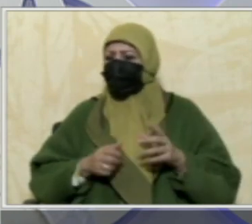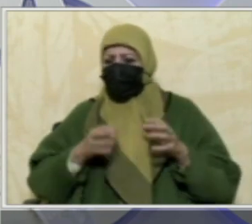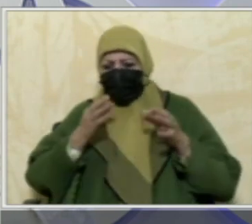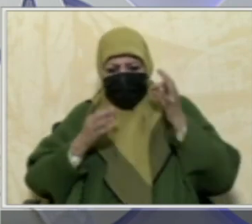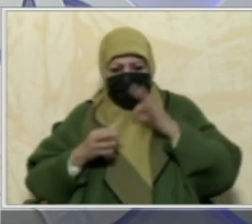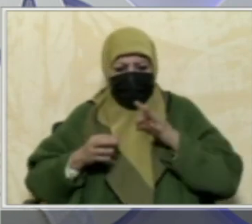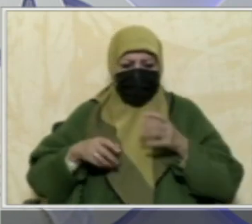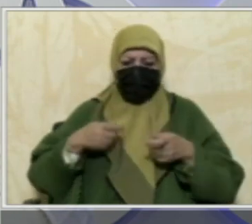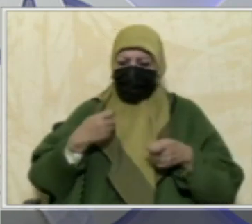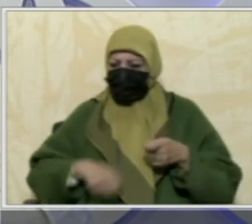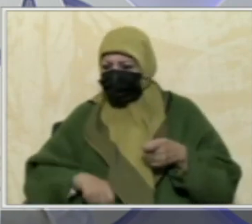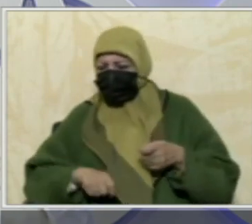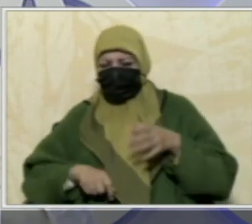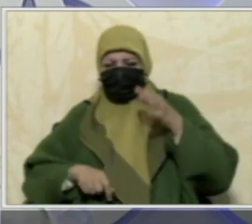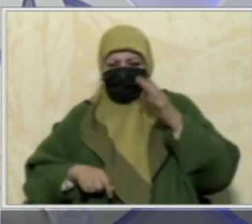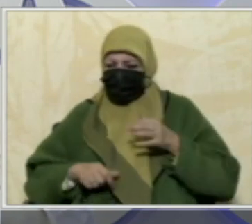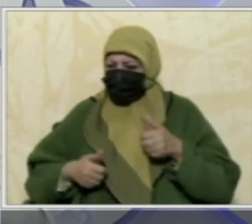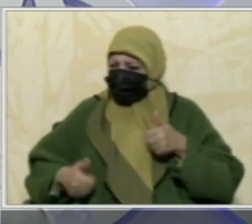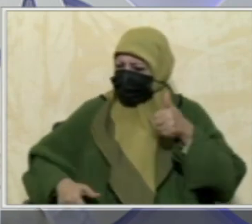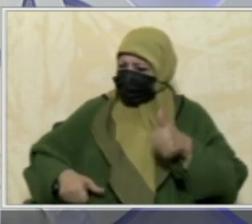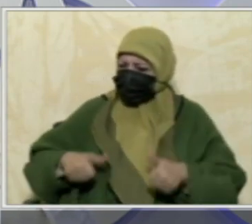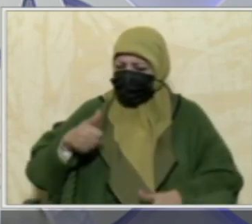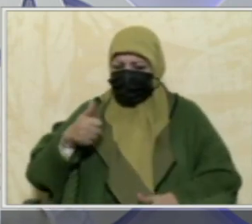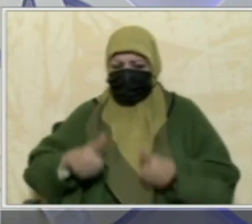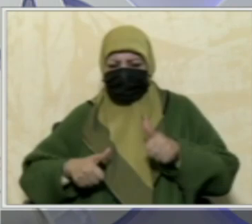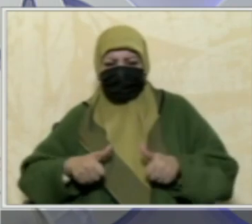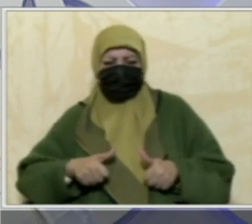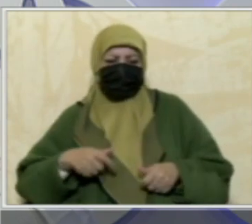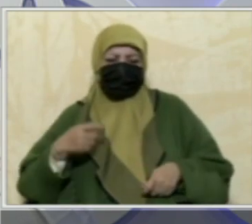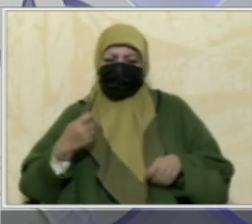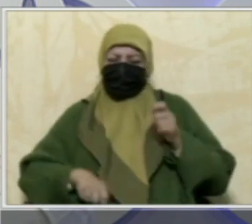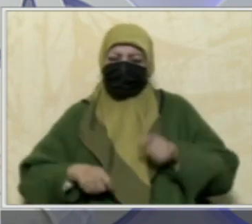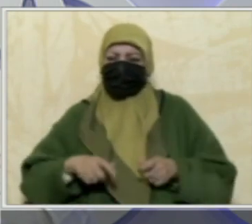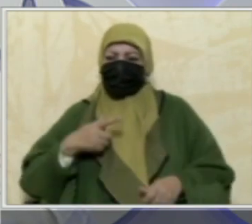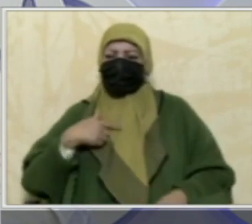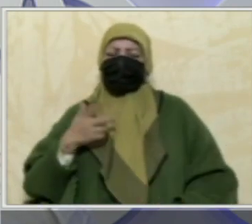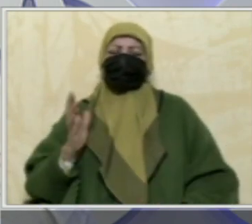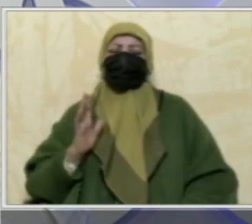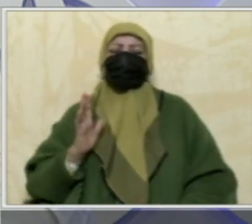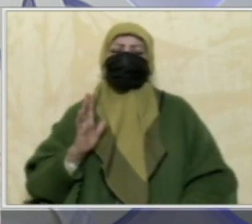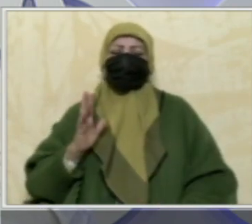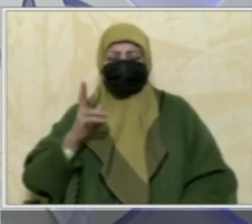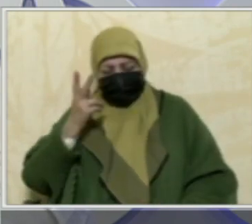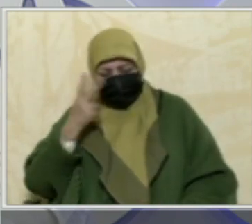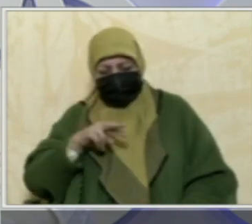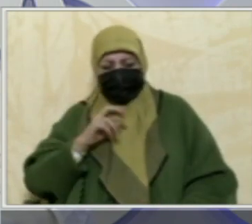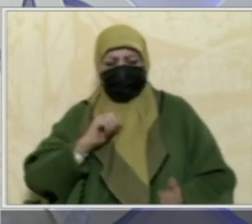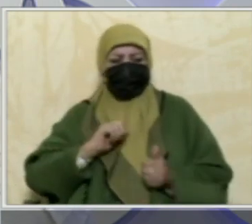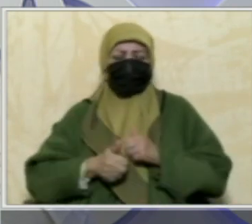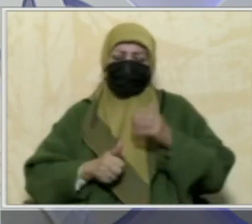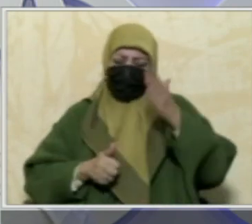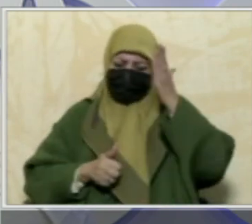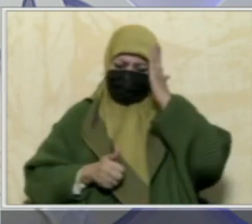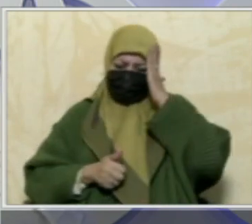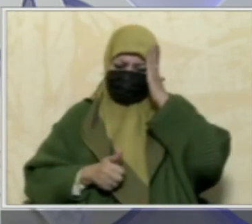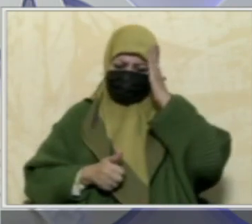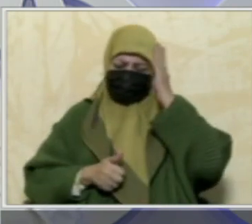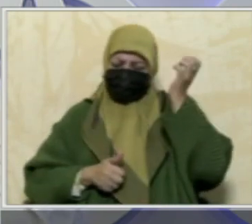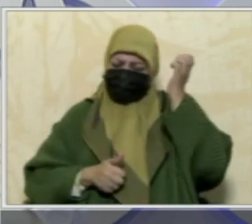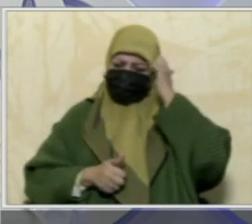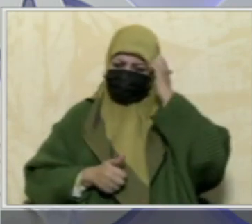وياكل كذا وكذا فيعني فعلا يعني كثير او بعض النساء للاسف قاعده في بيتها